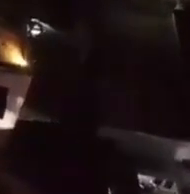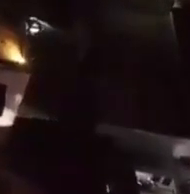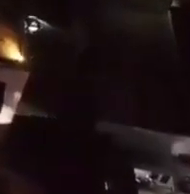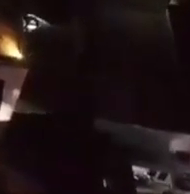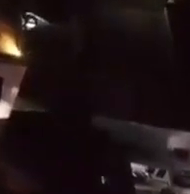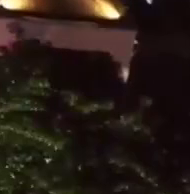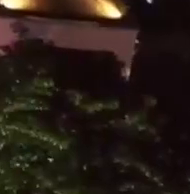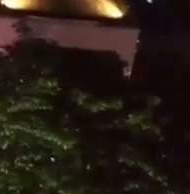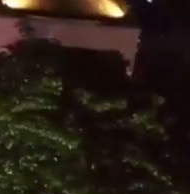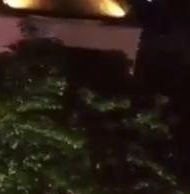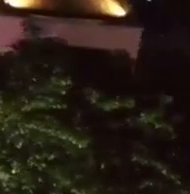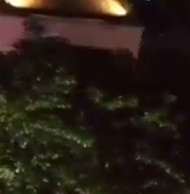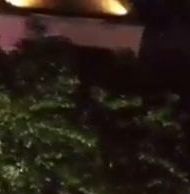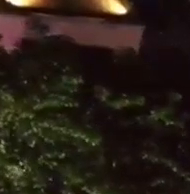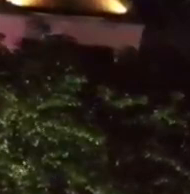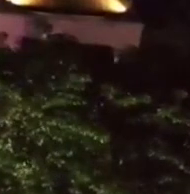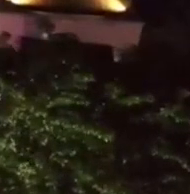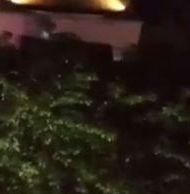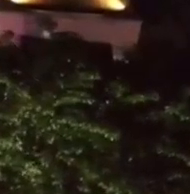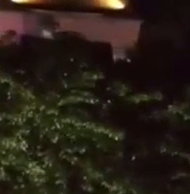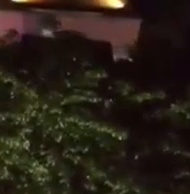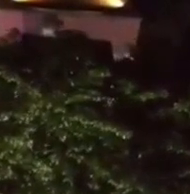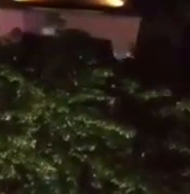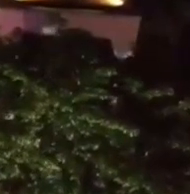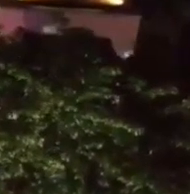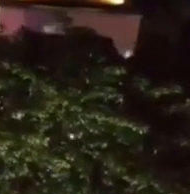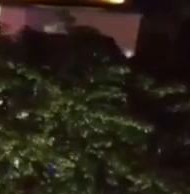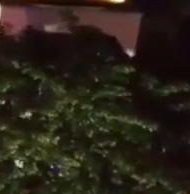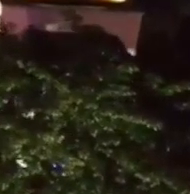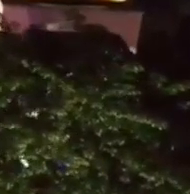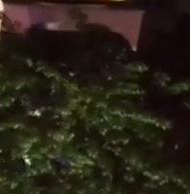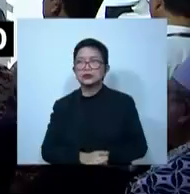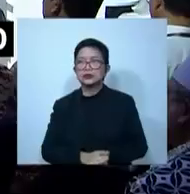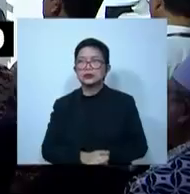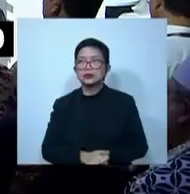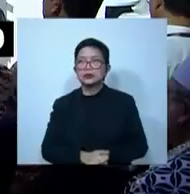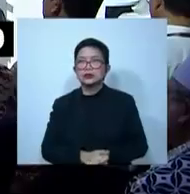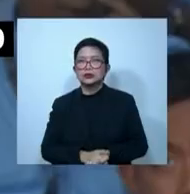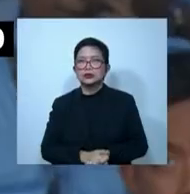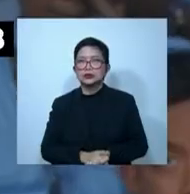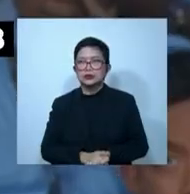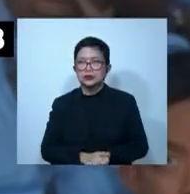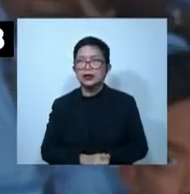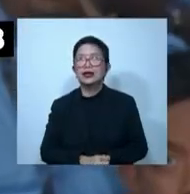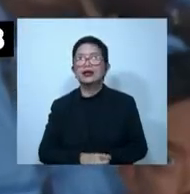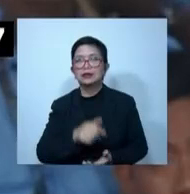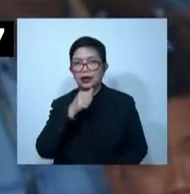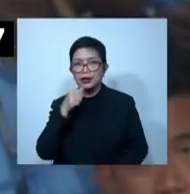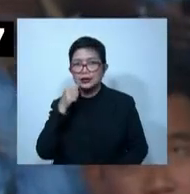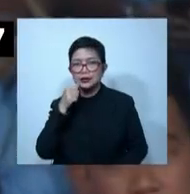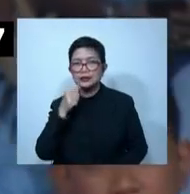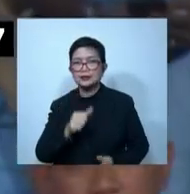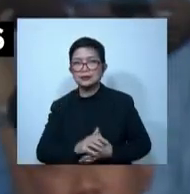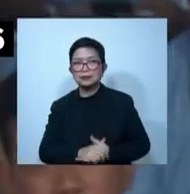menunggu ide-ide dan gagasan yang konkret, yang betul-betul sesuai dengan kondisi negara kita, kebangsaan kita hari